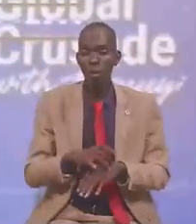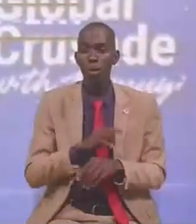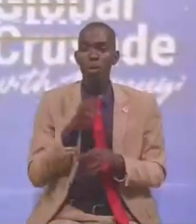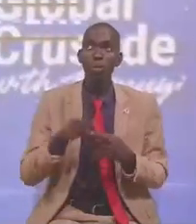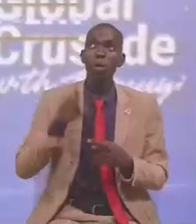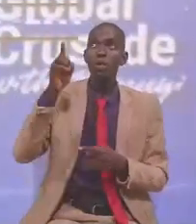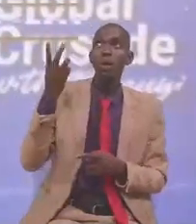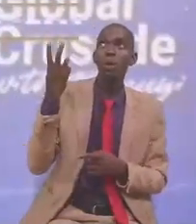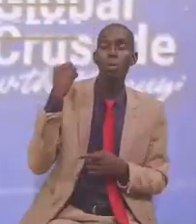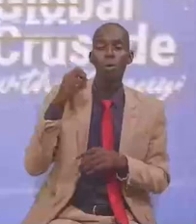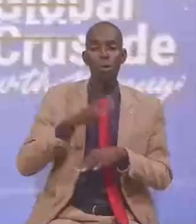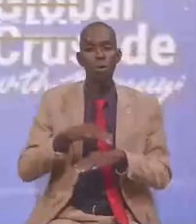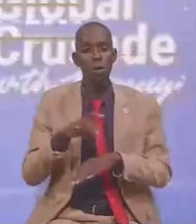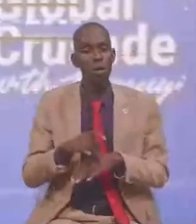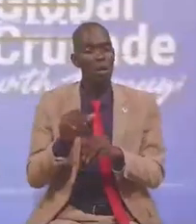sur terre,